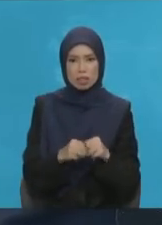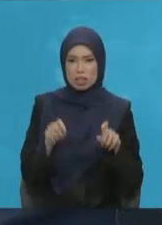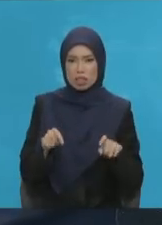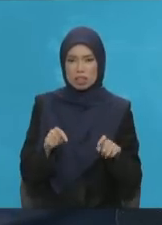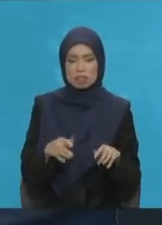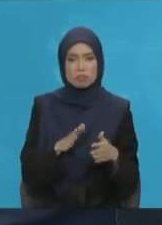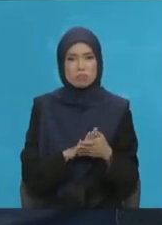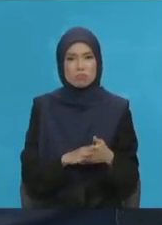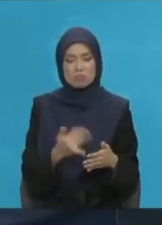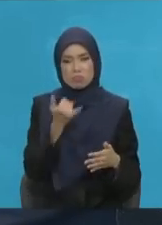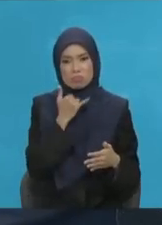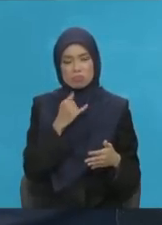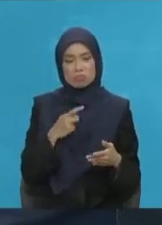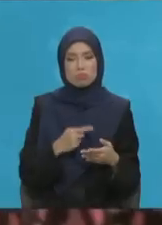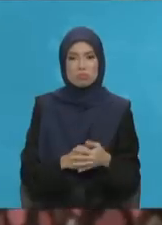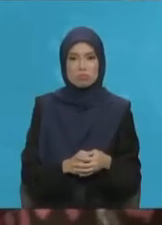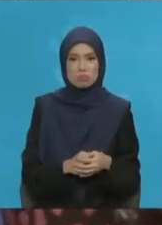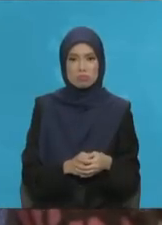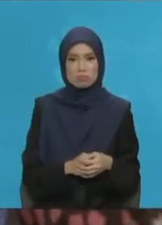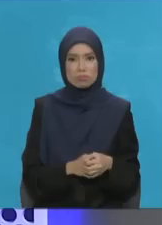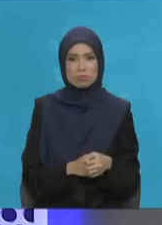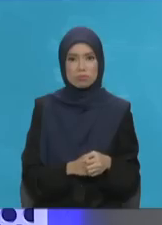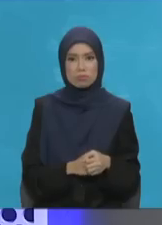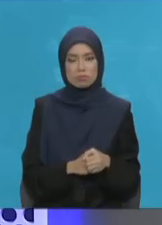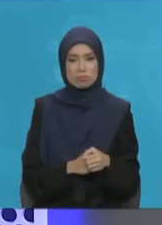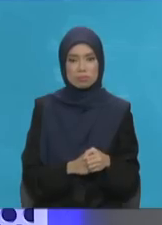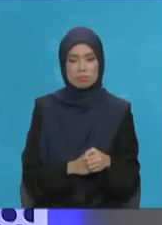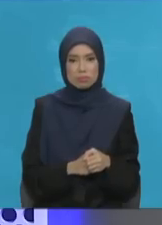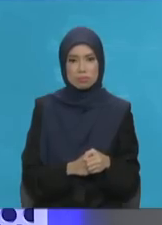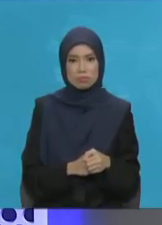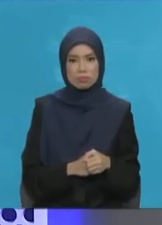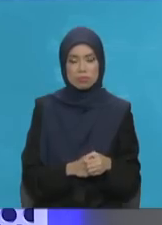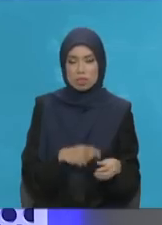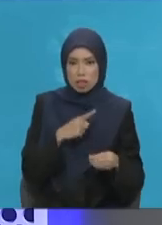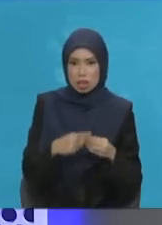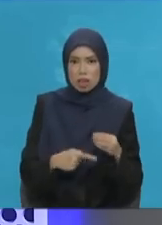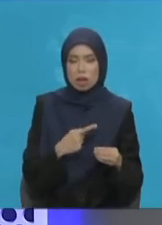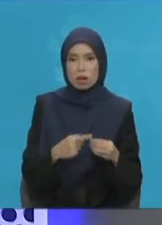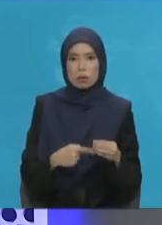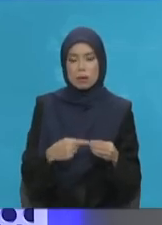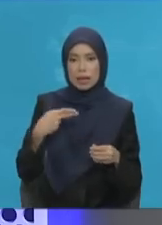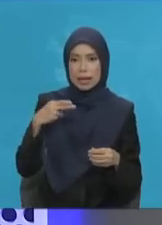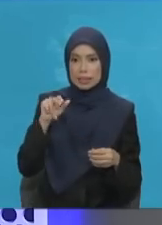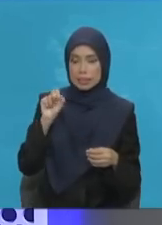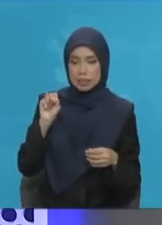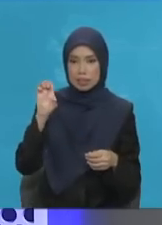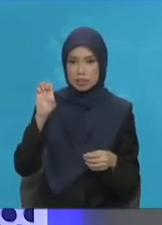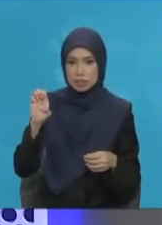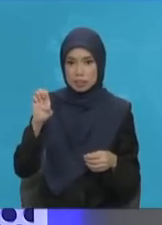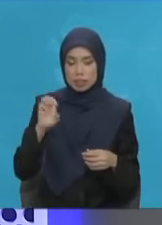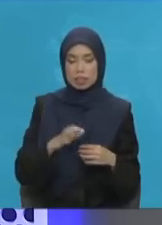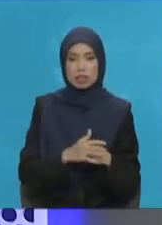kesilapan yang amat kekar mengenai hal ihwal hal safety and